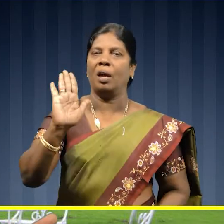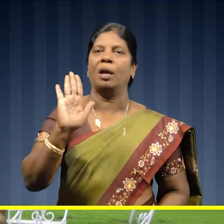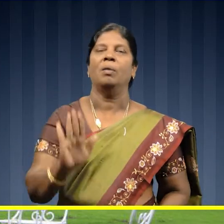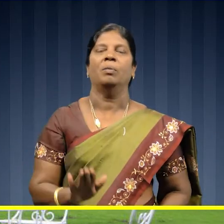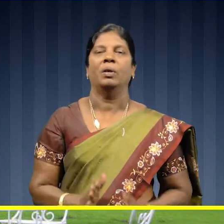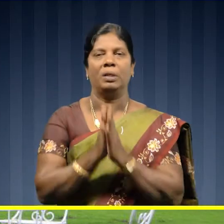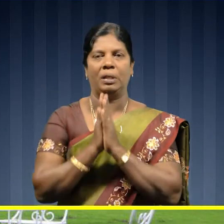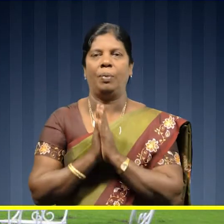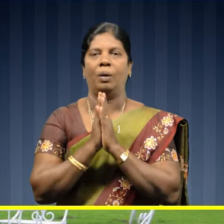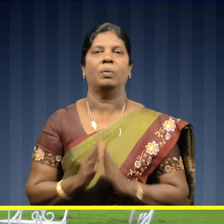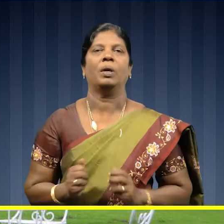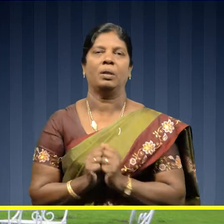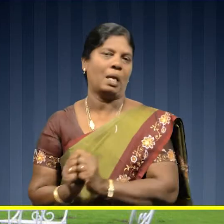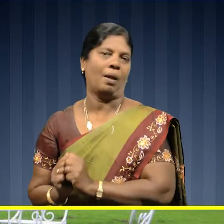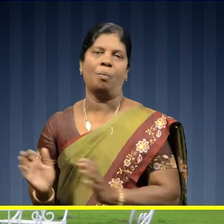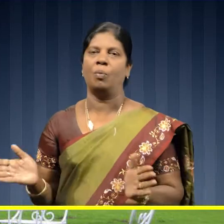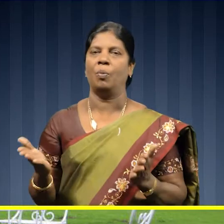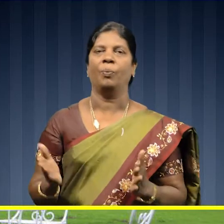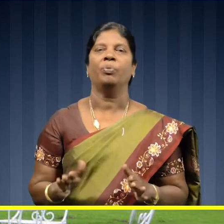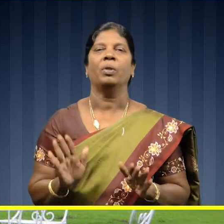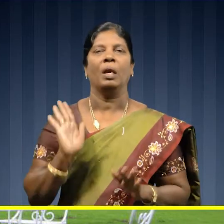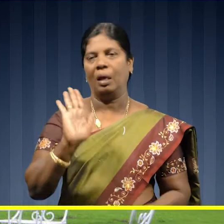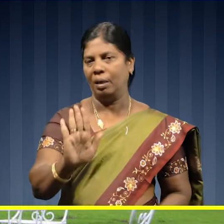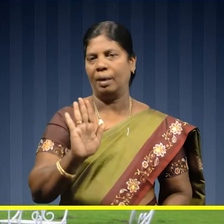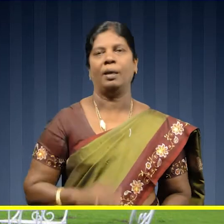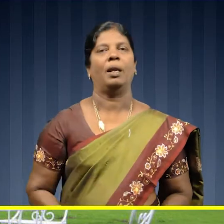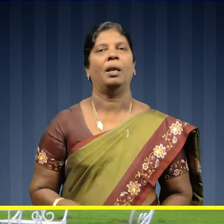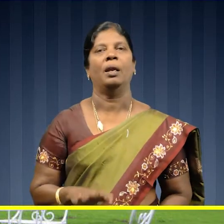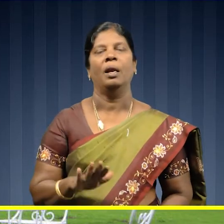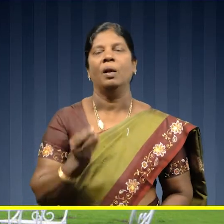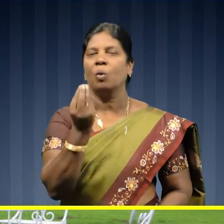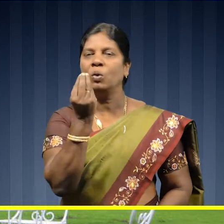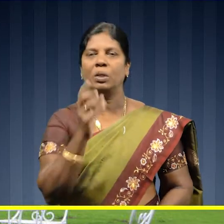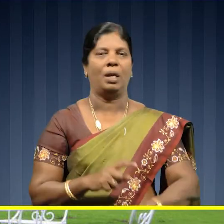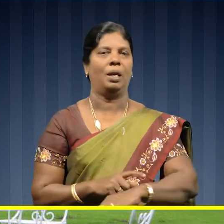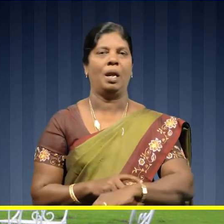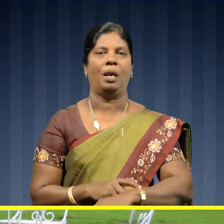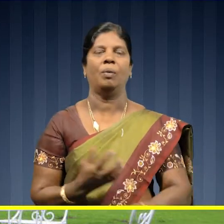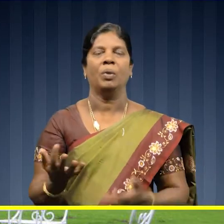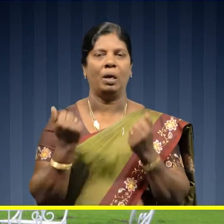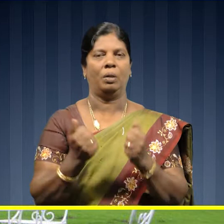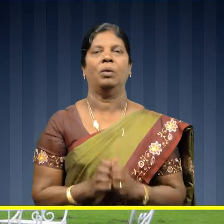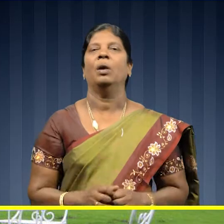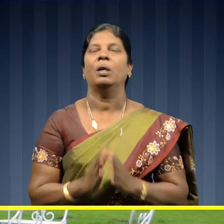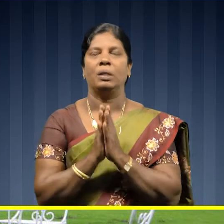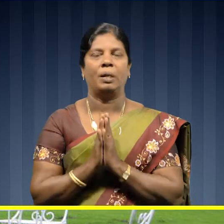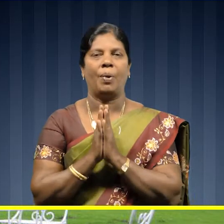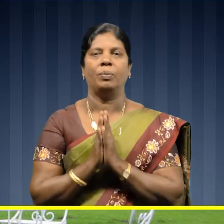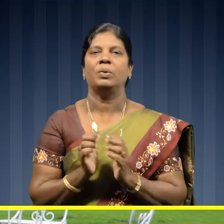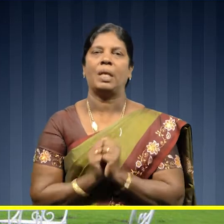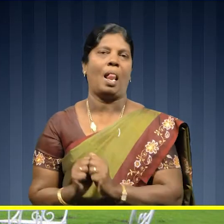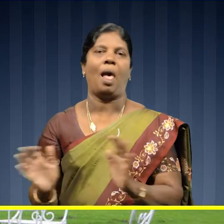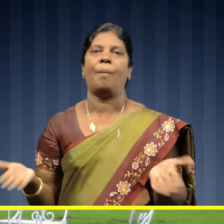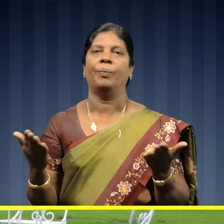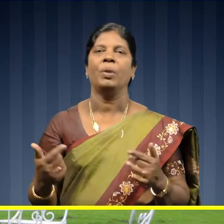வாழ்க்கையை அர்த்தமுள்ளதாக்கும் என்று நீங்கள் பிரார்த்தனை செய்வீர்களா? இருக்கிற இடத்துல சில வினாடிகளை நீங்கள்